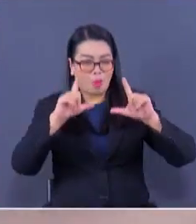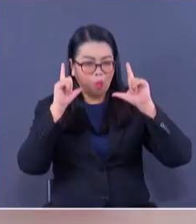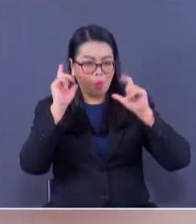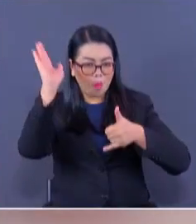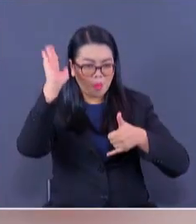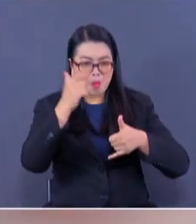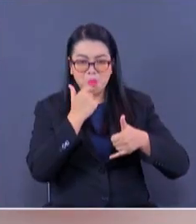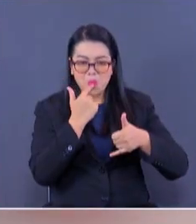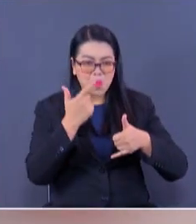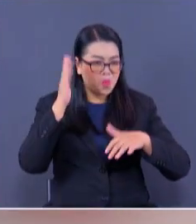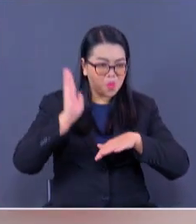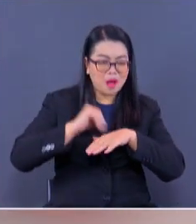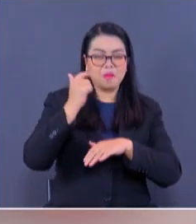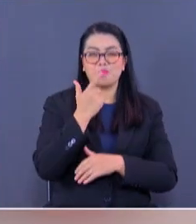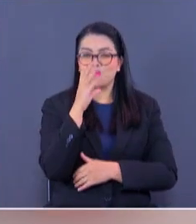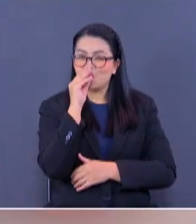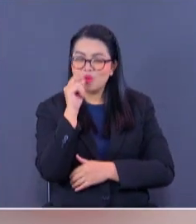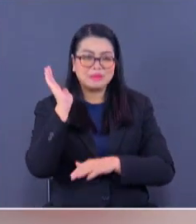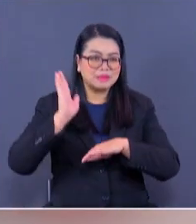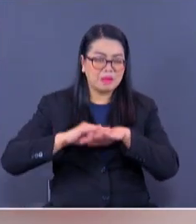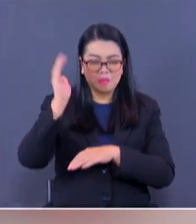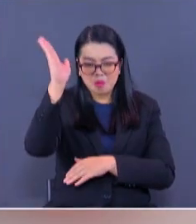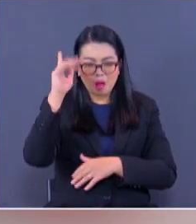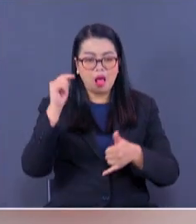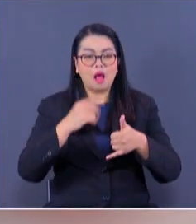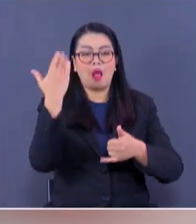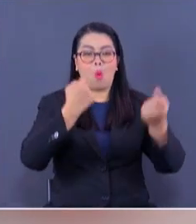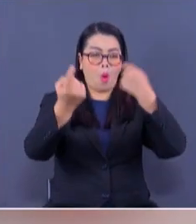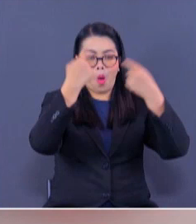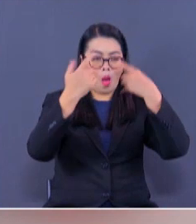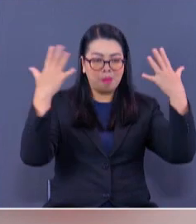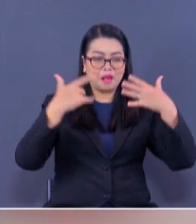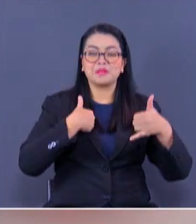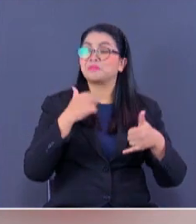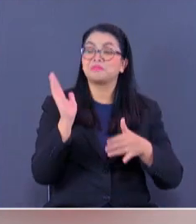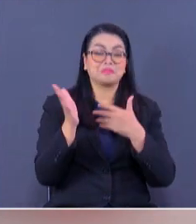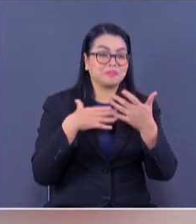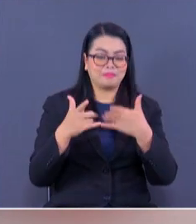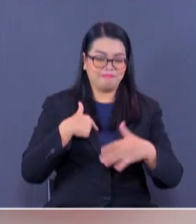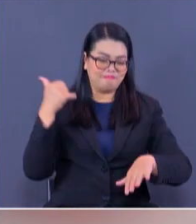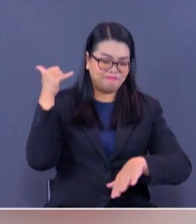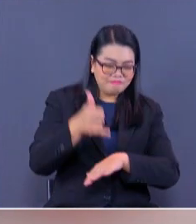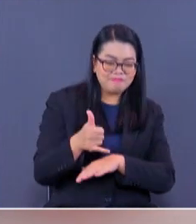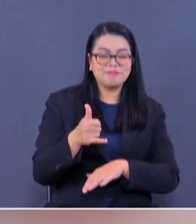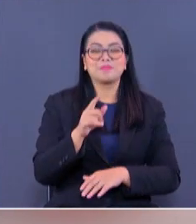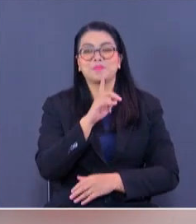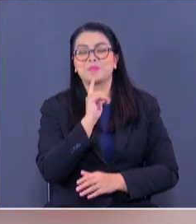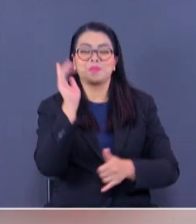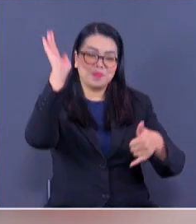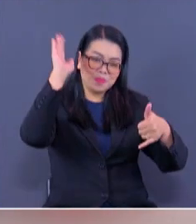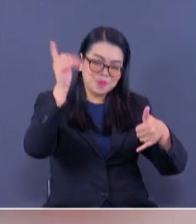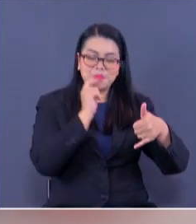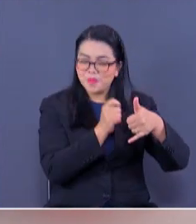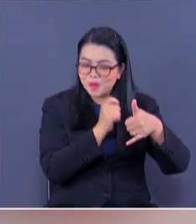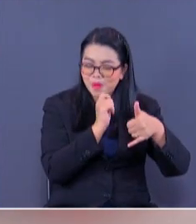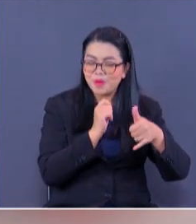งการบันเทิงซึ่งก็เคยเป็นผู้เชี่ยวชาญด้านถูกทัวร์ลงมาแล้วนะคะมานั่งแทนเป็นพิธีกรกันแบบแน่นจอเลยล่ะค่ะทั้งพี่เพชรจ้าวิเชียรพี่พ